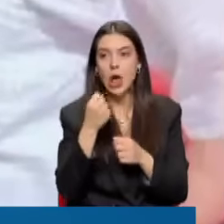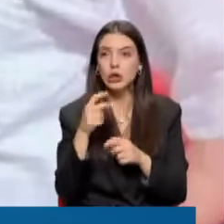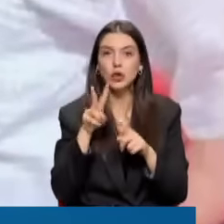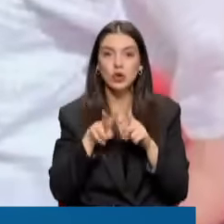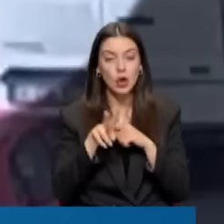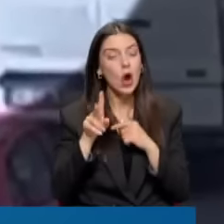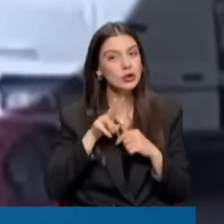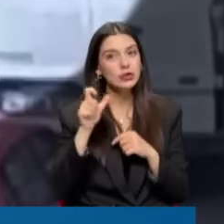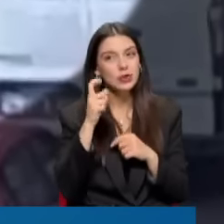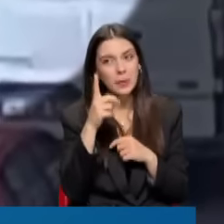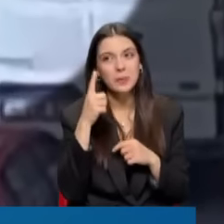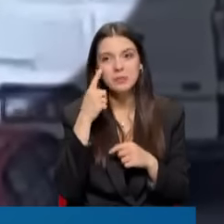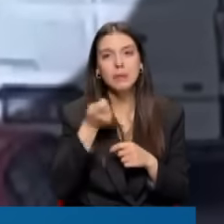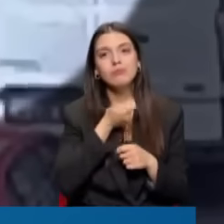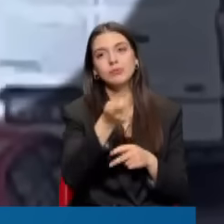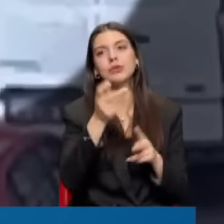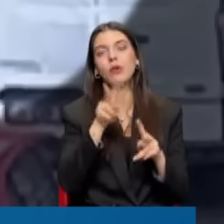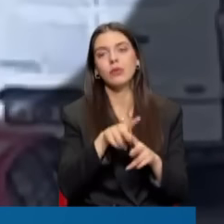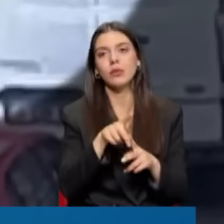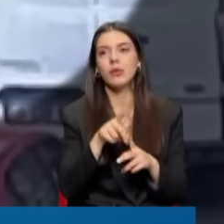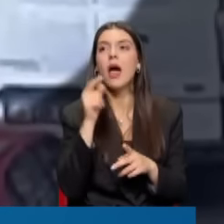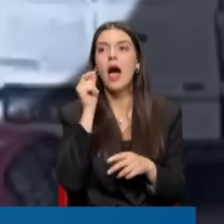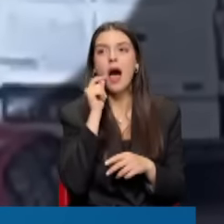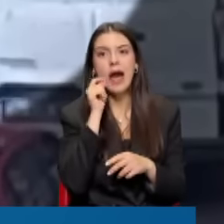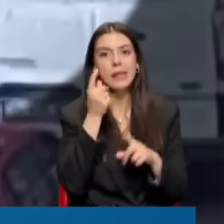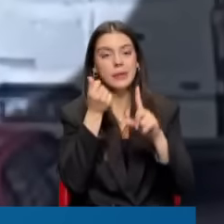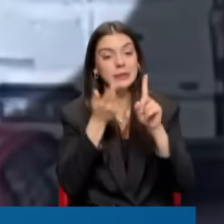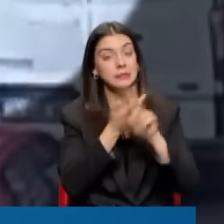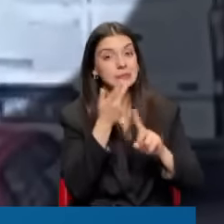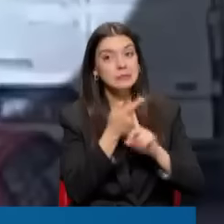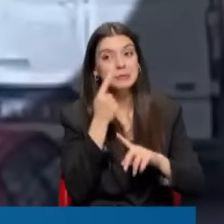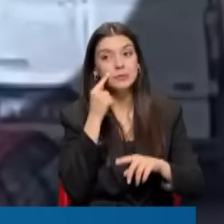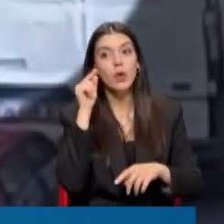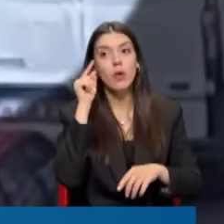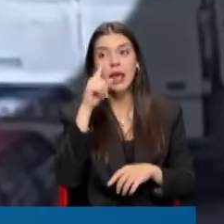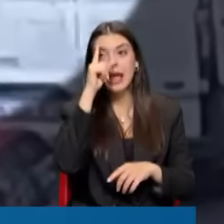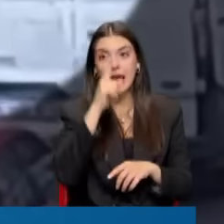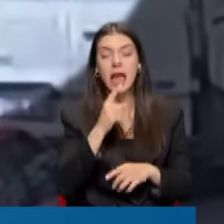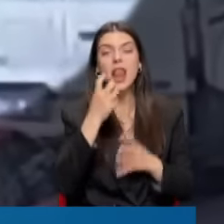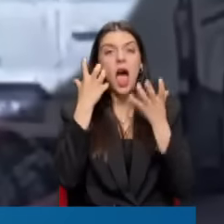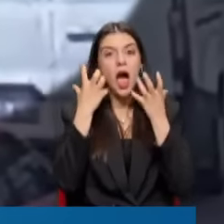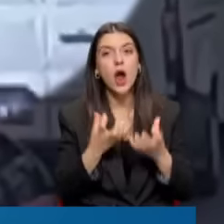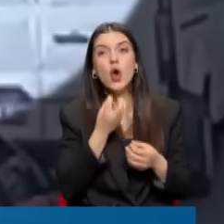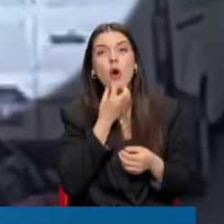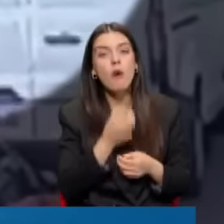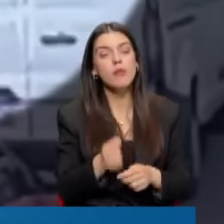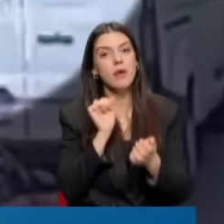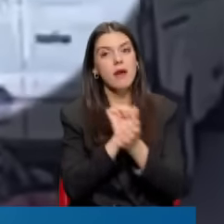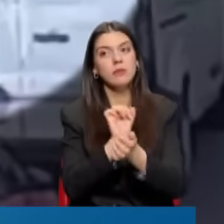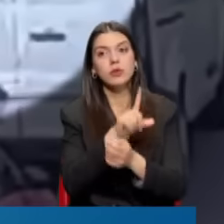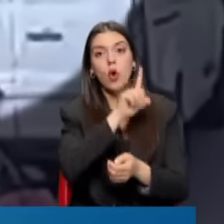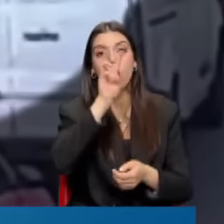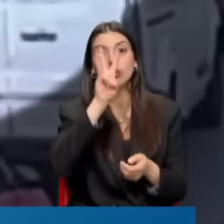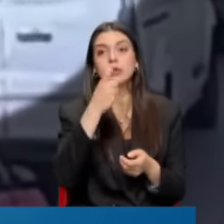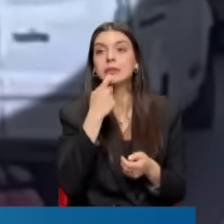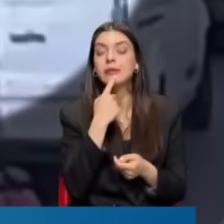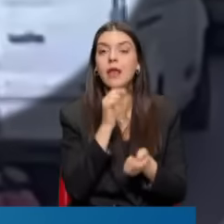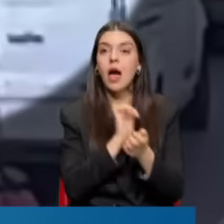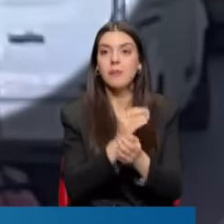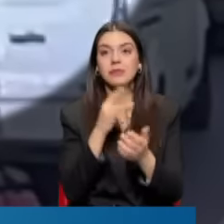bıçaklayarak öldürdü talihsiz adamı öldürüp gasp eden sanık ilk celsede ağırlaştırılmış müebbetle 13 yıl hapis